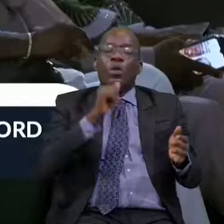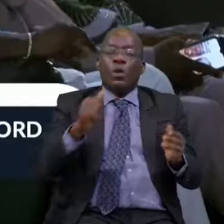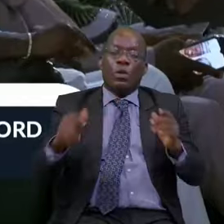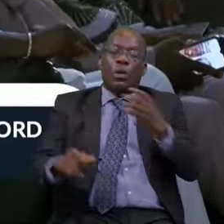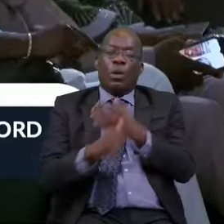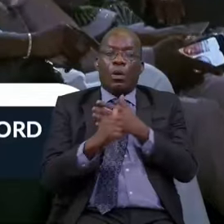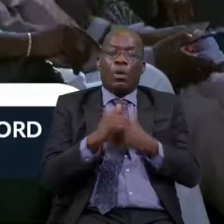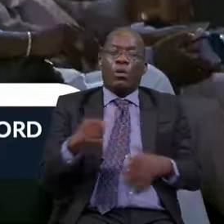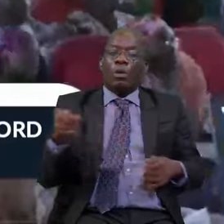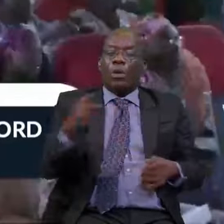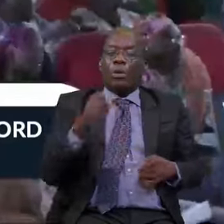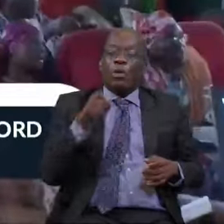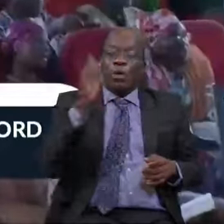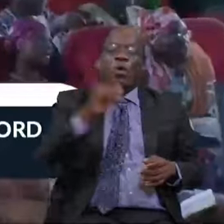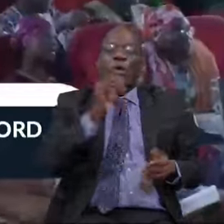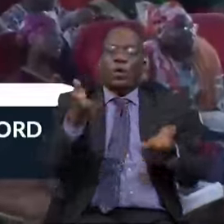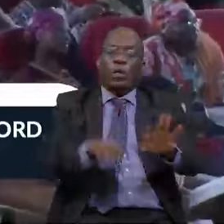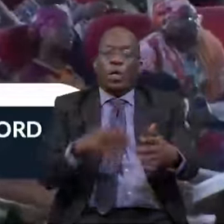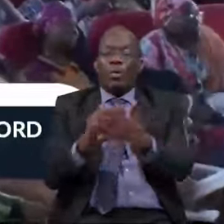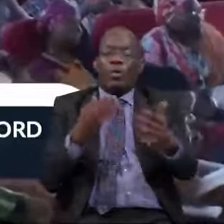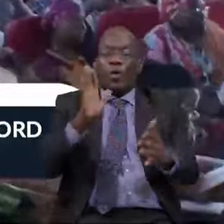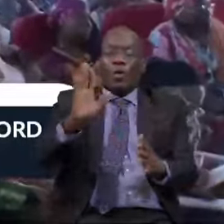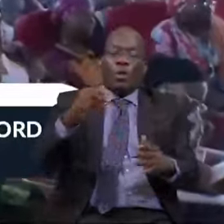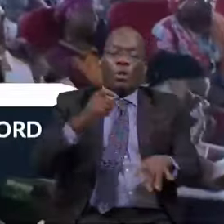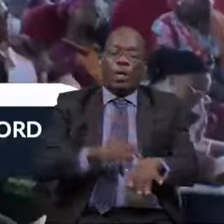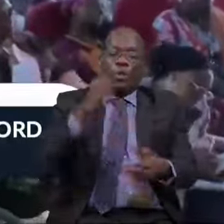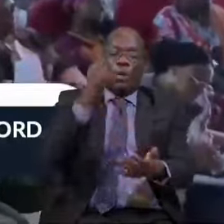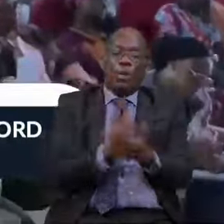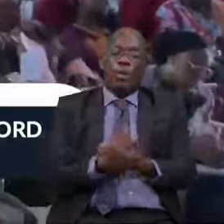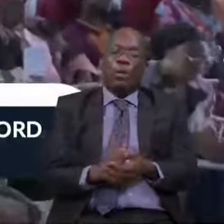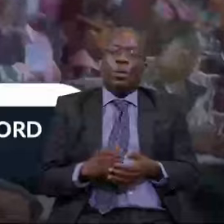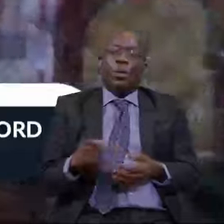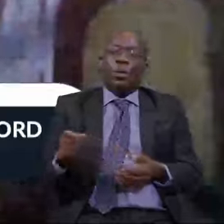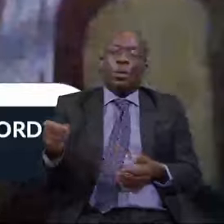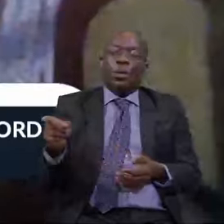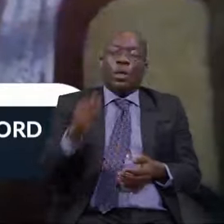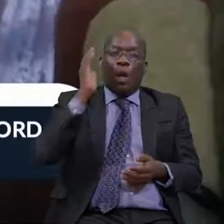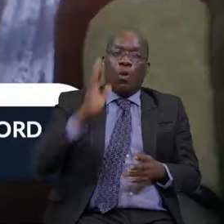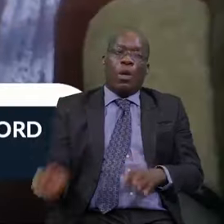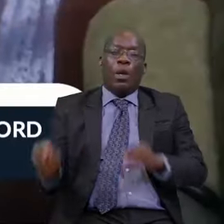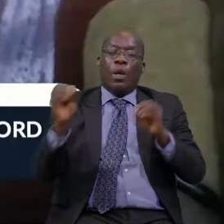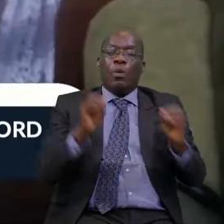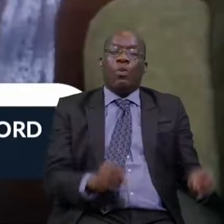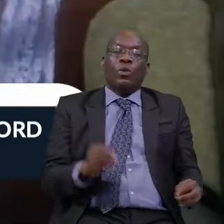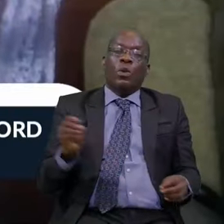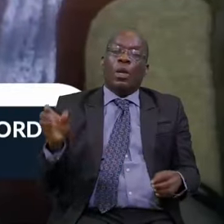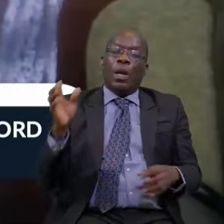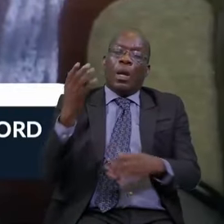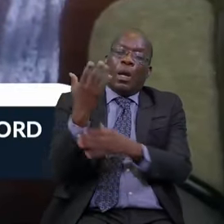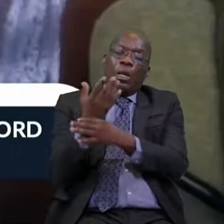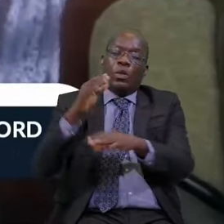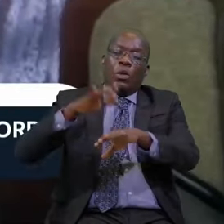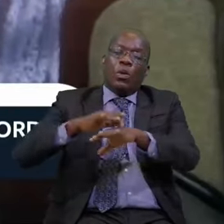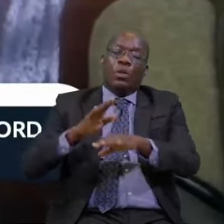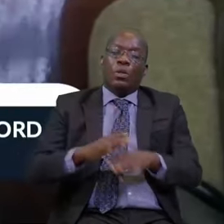mal. Vous n'allez pas mourir avant votre temps. Ils imposeront les mains aux malades et